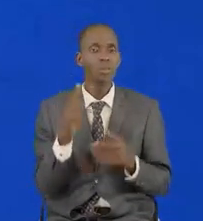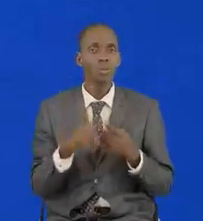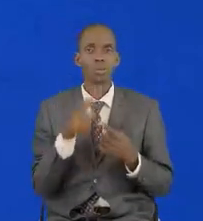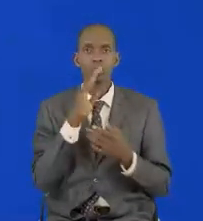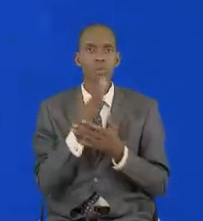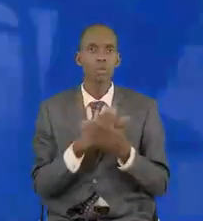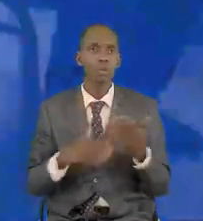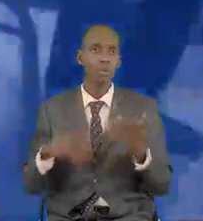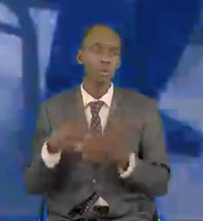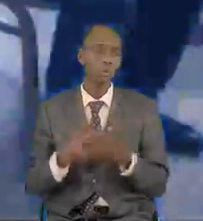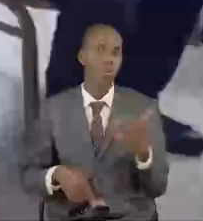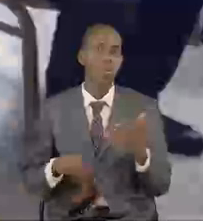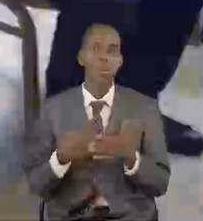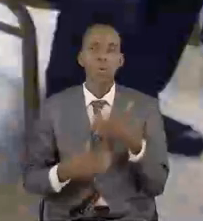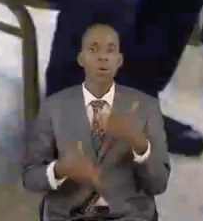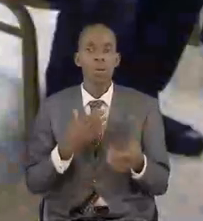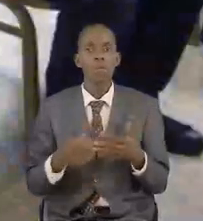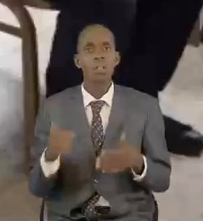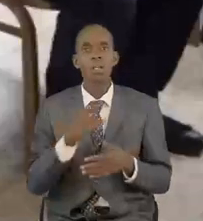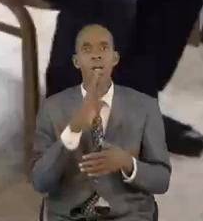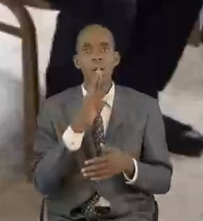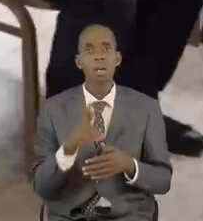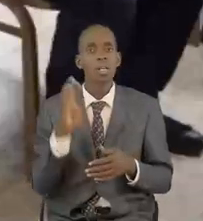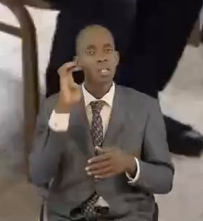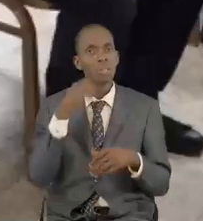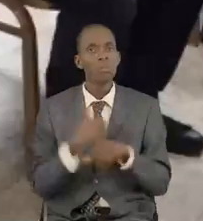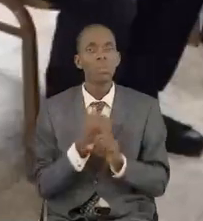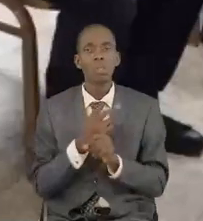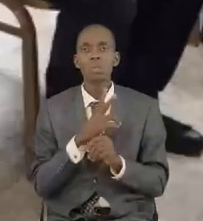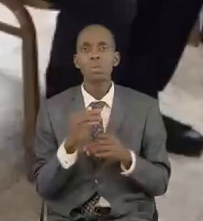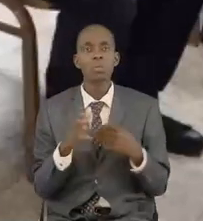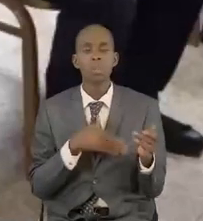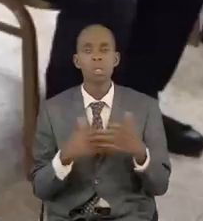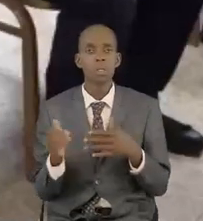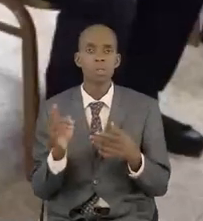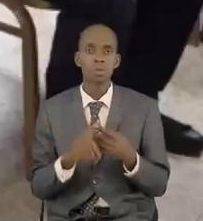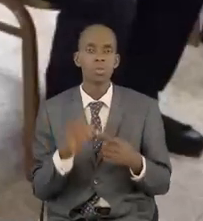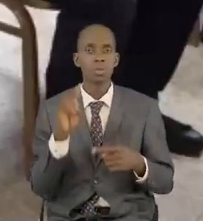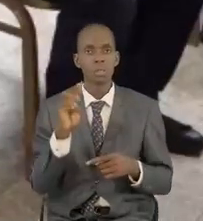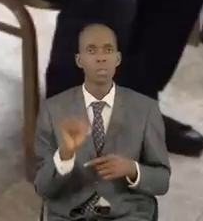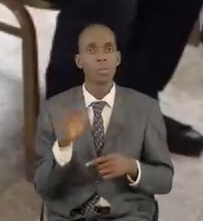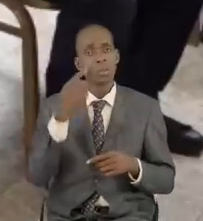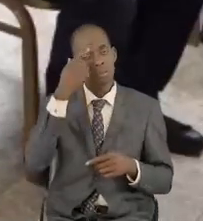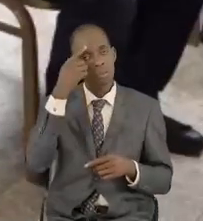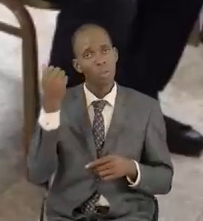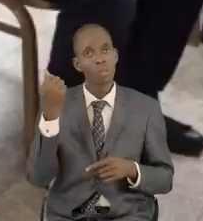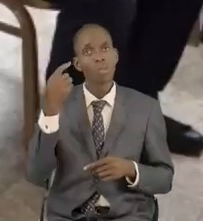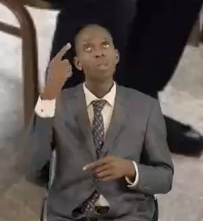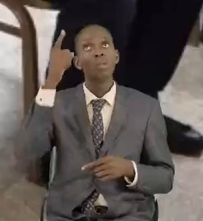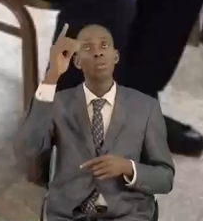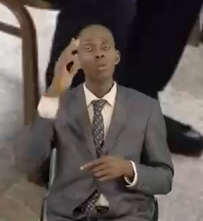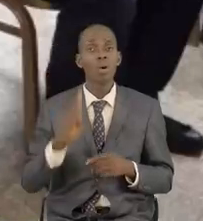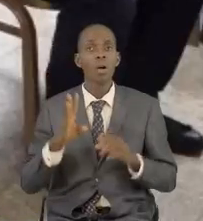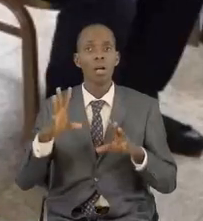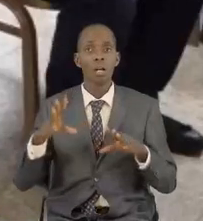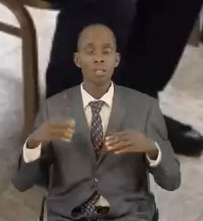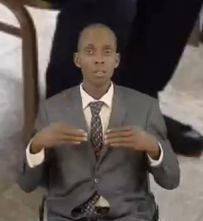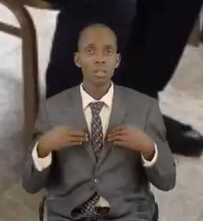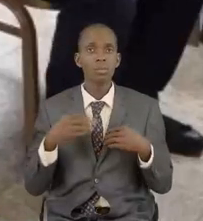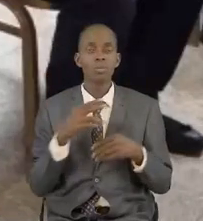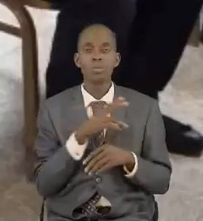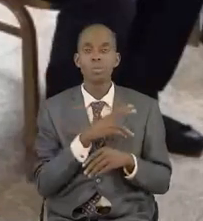ceux qui sont les plus considérés quels aient été jadis cela ne m'importe pas Dieu ne